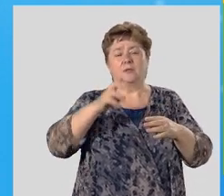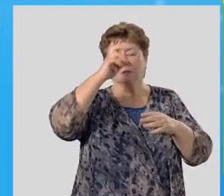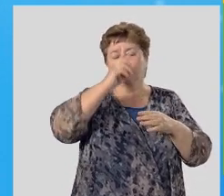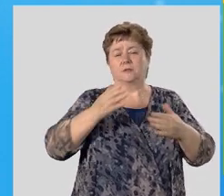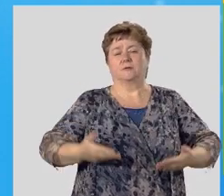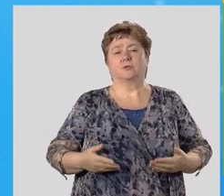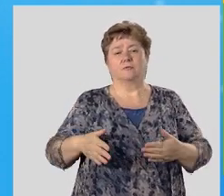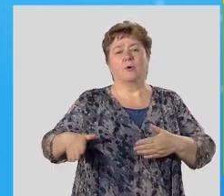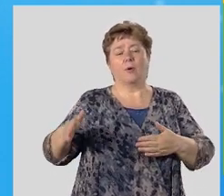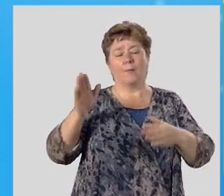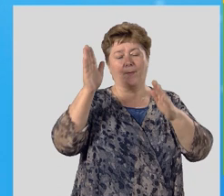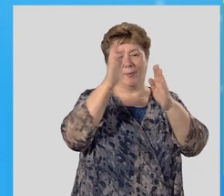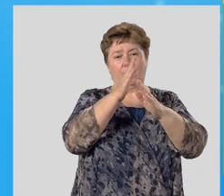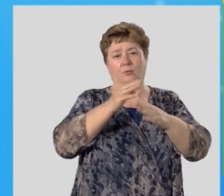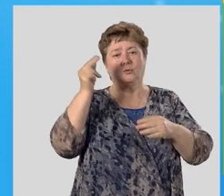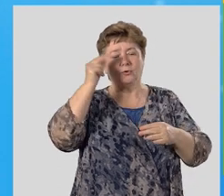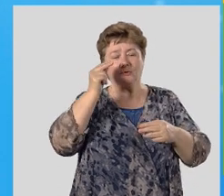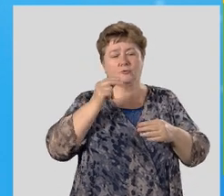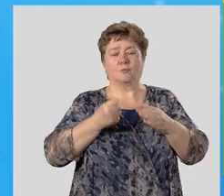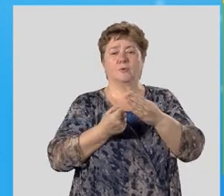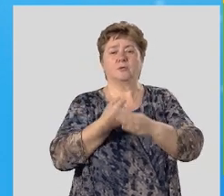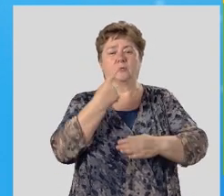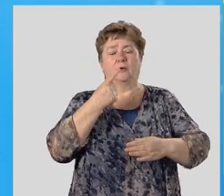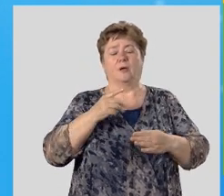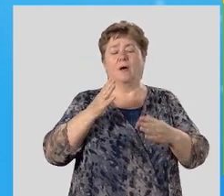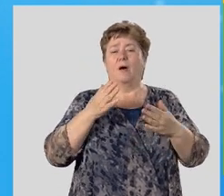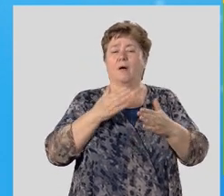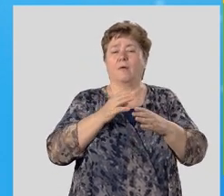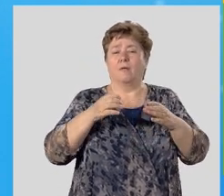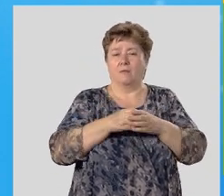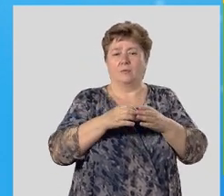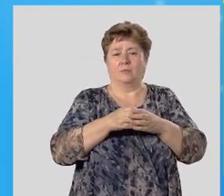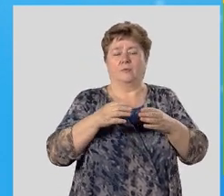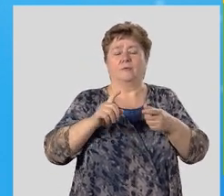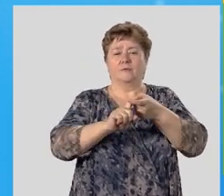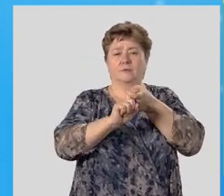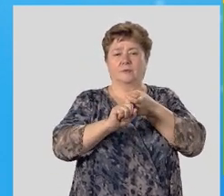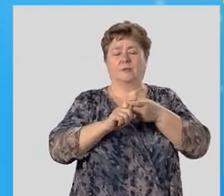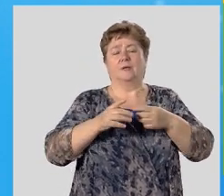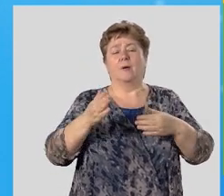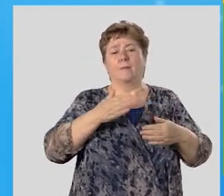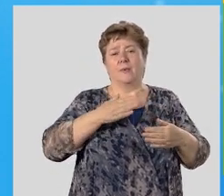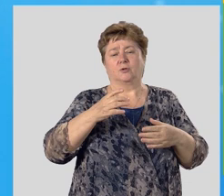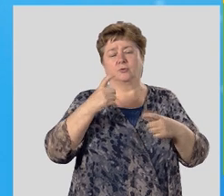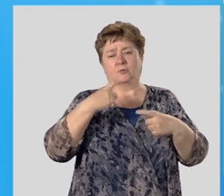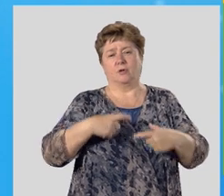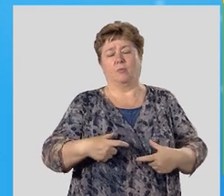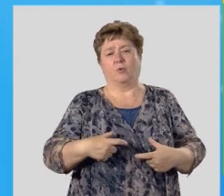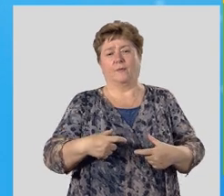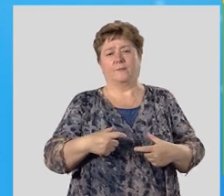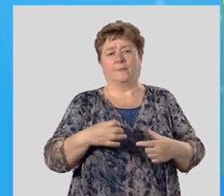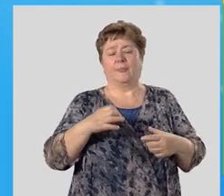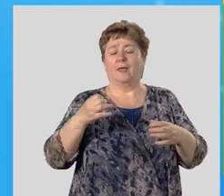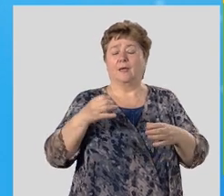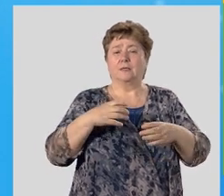живой природы, изучает происхождение видов и взаимодействие их между собой